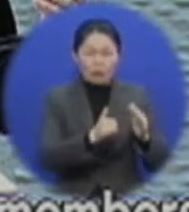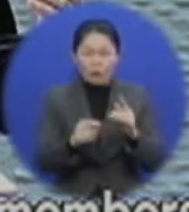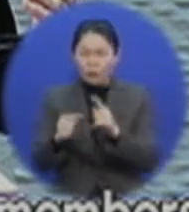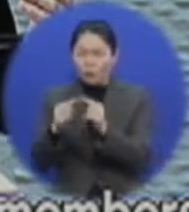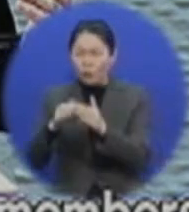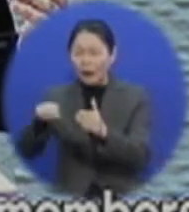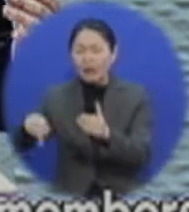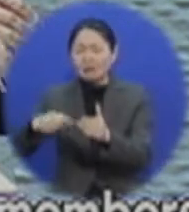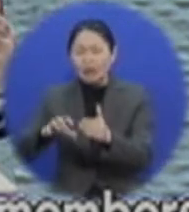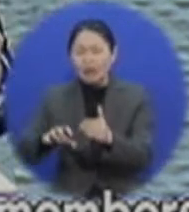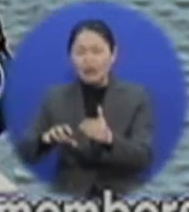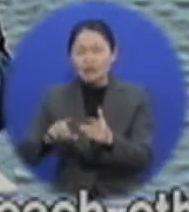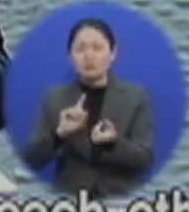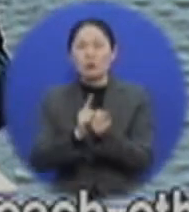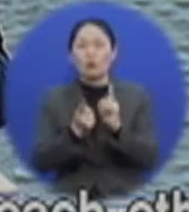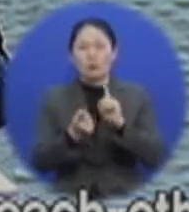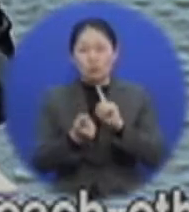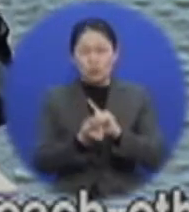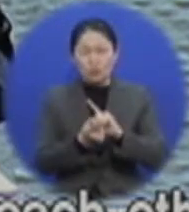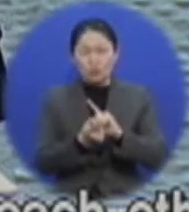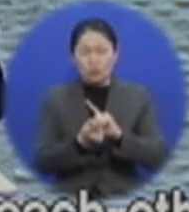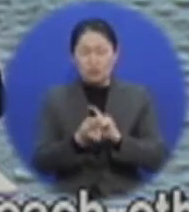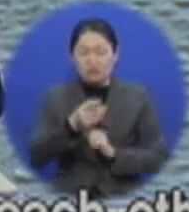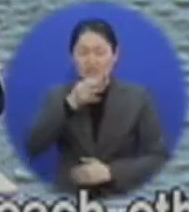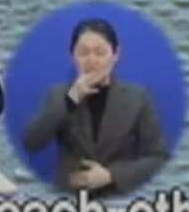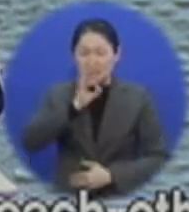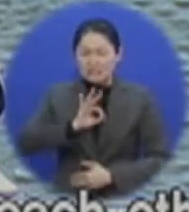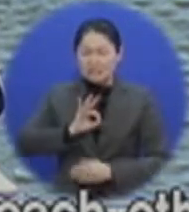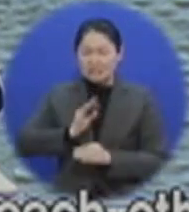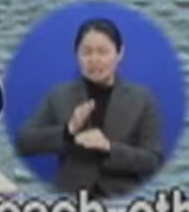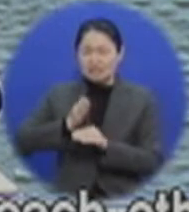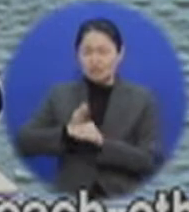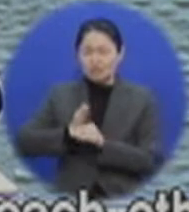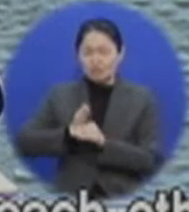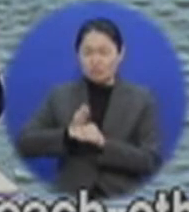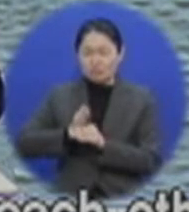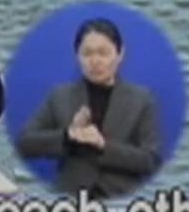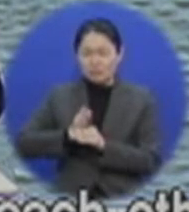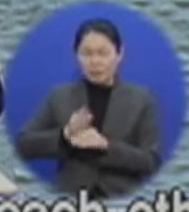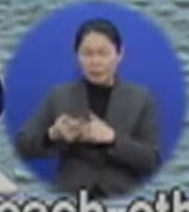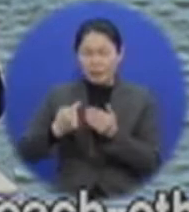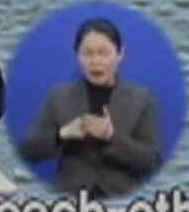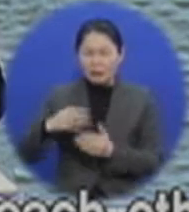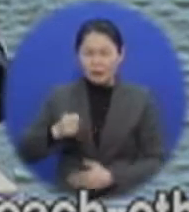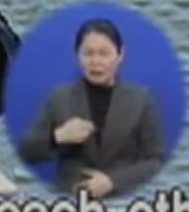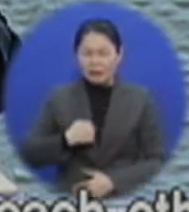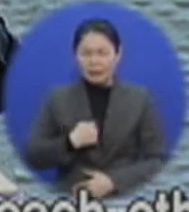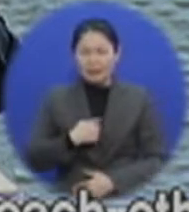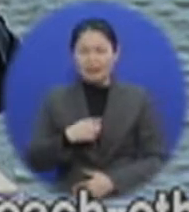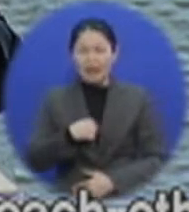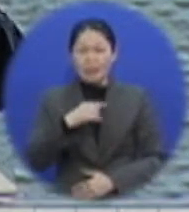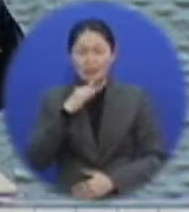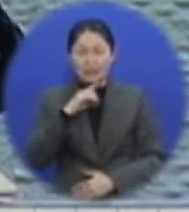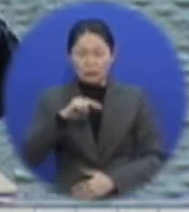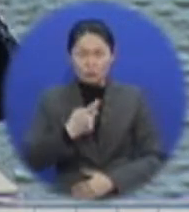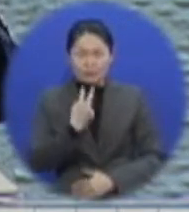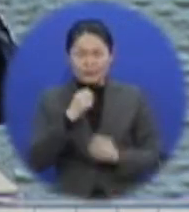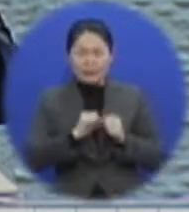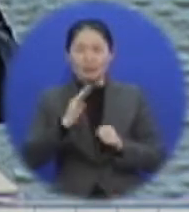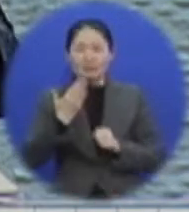안에 서로 이기적인 마음 가지고 나라도 살아야지 하는 마음으로 사람의 마음을